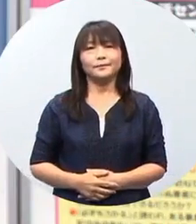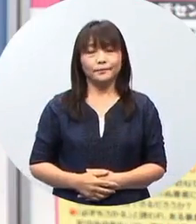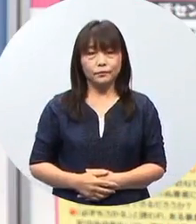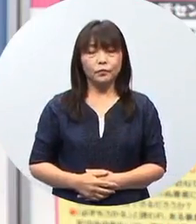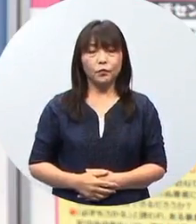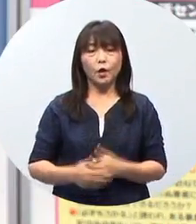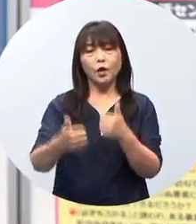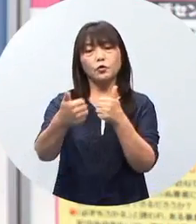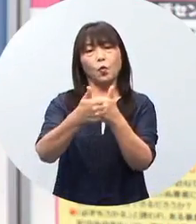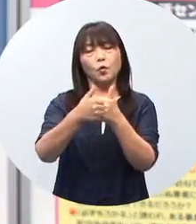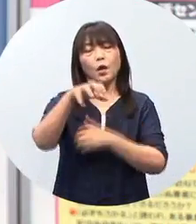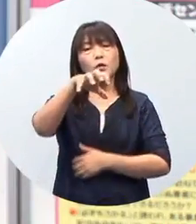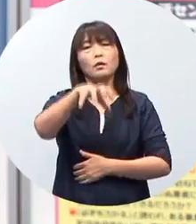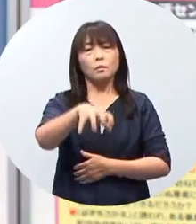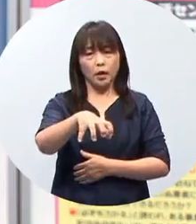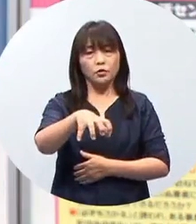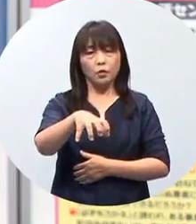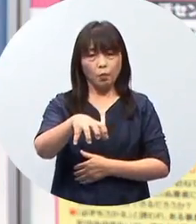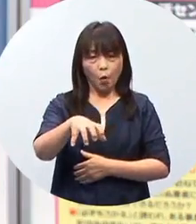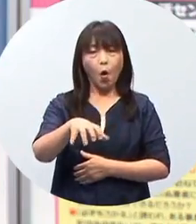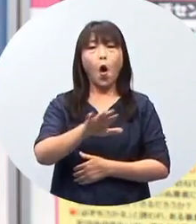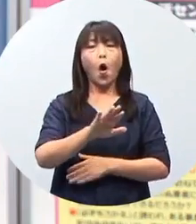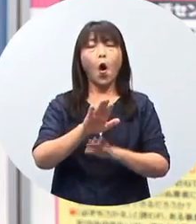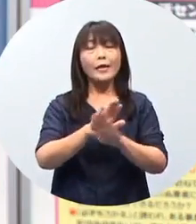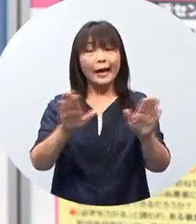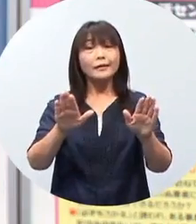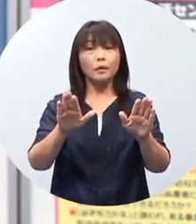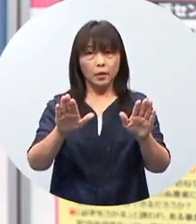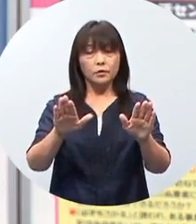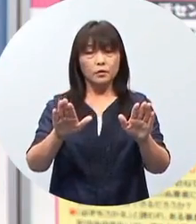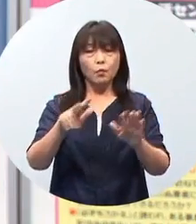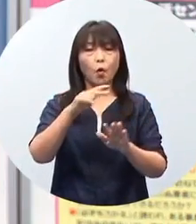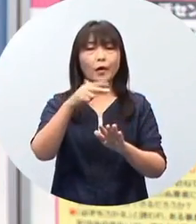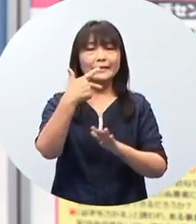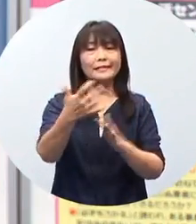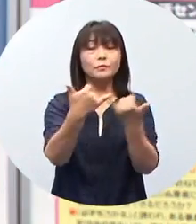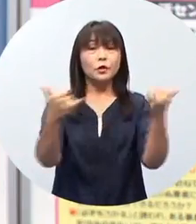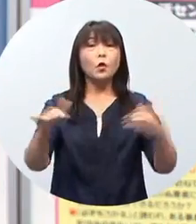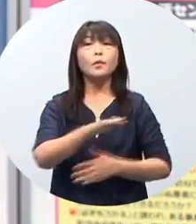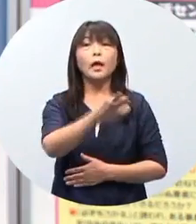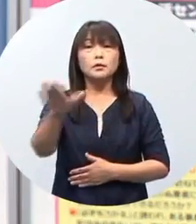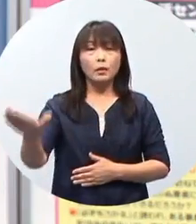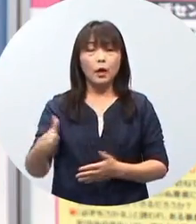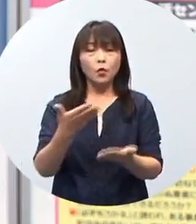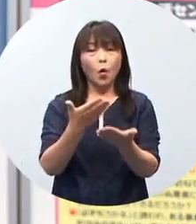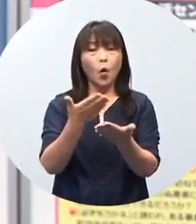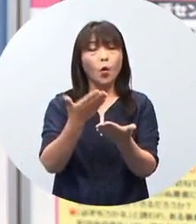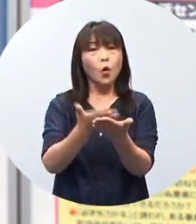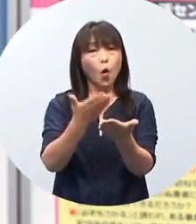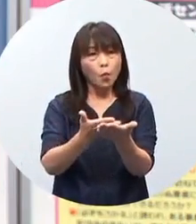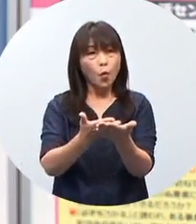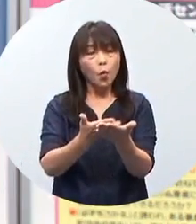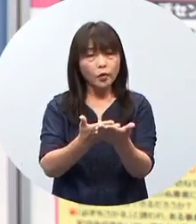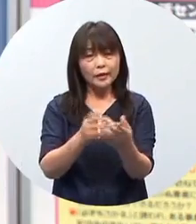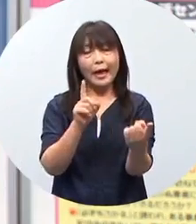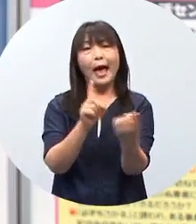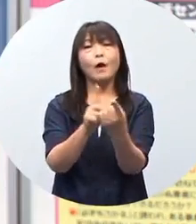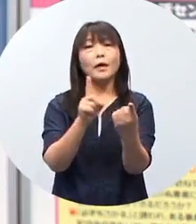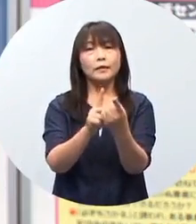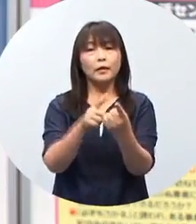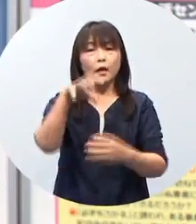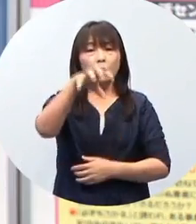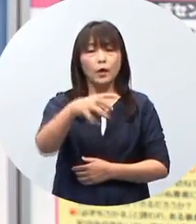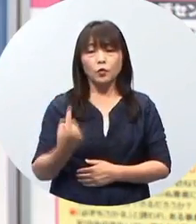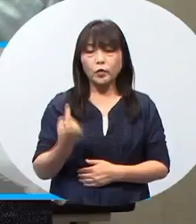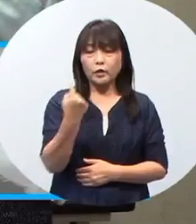相談窓口も、開いておりますけれども、市民の皆様の要望に応じて出前講座というのも、